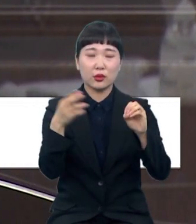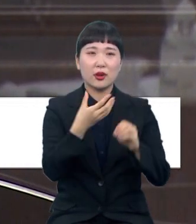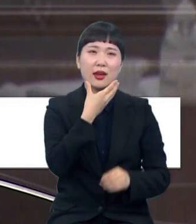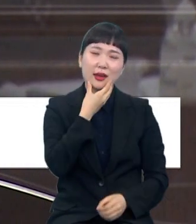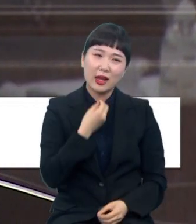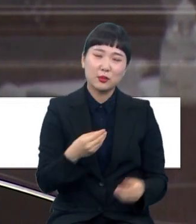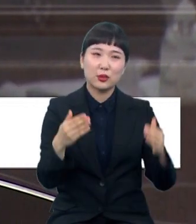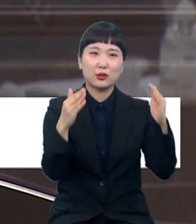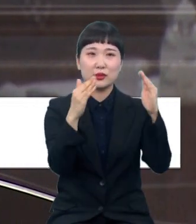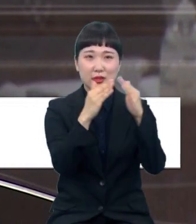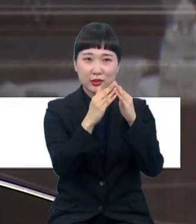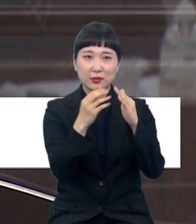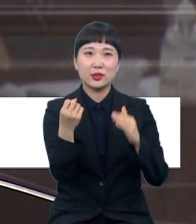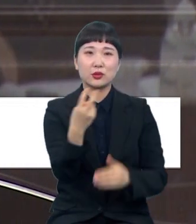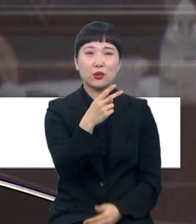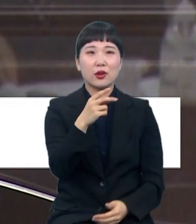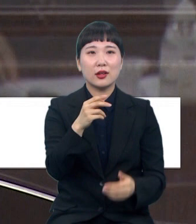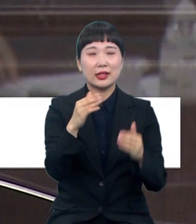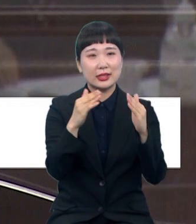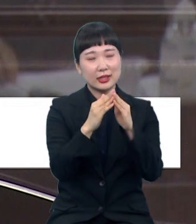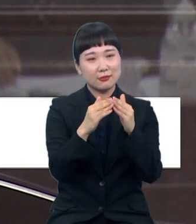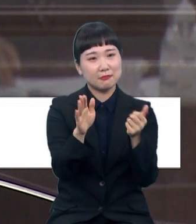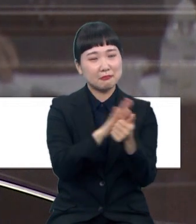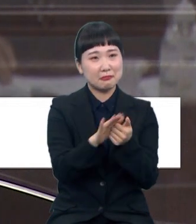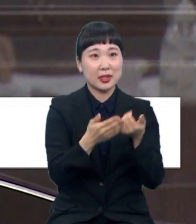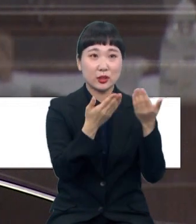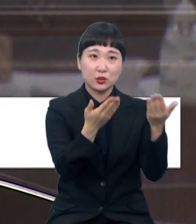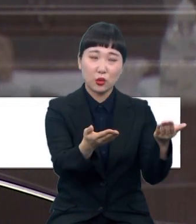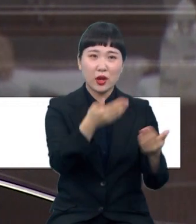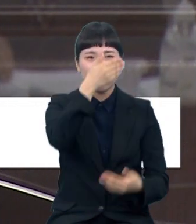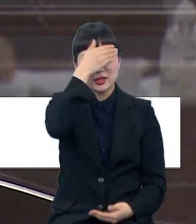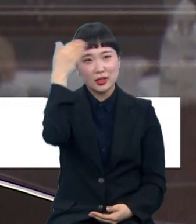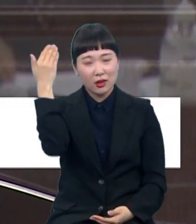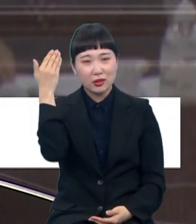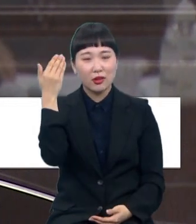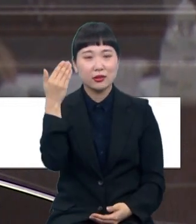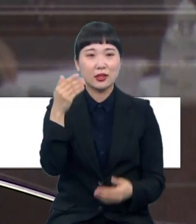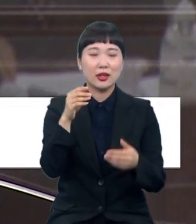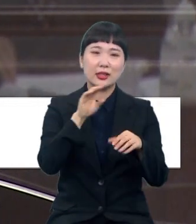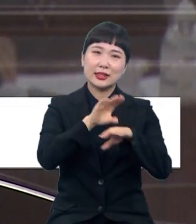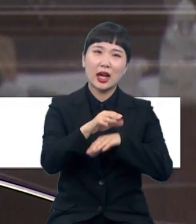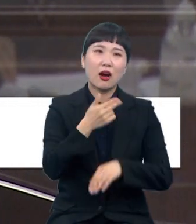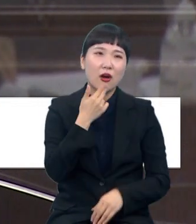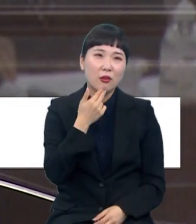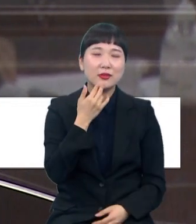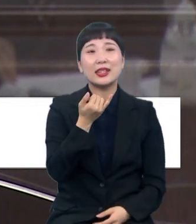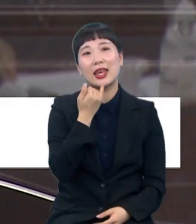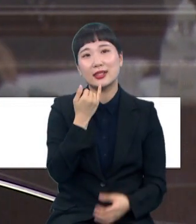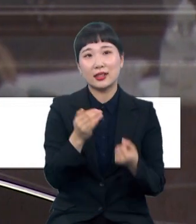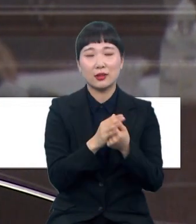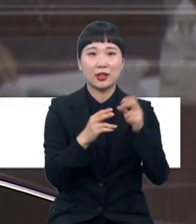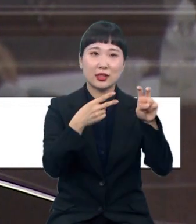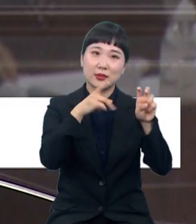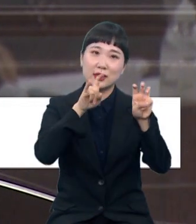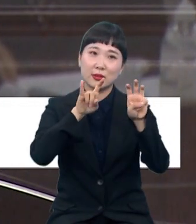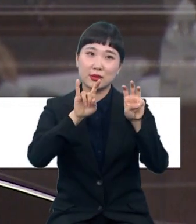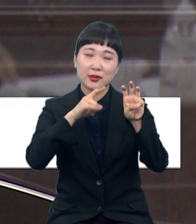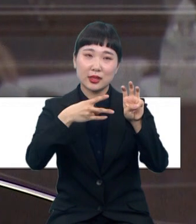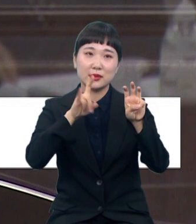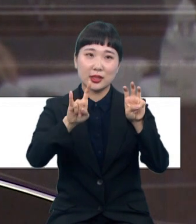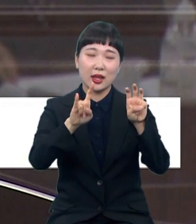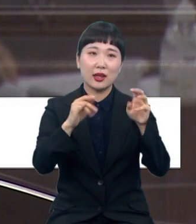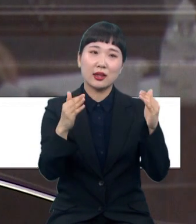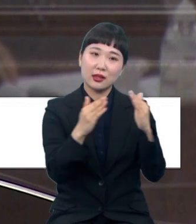등 주거시설을 공급하면서 청년들은 차가 없어서 괜찮다며 2030 세대가 즐겨 찾는